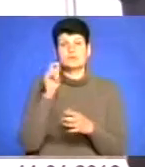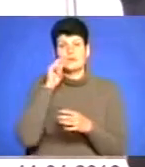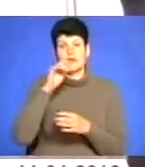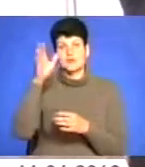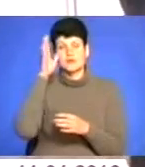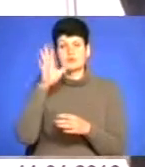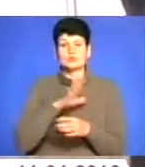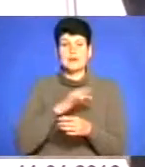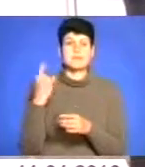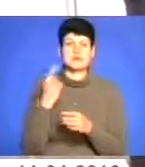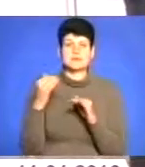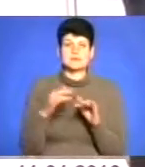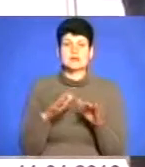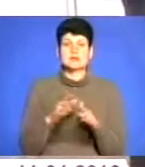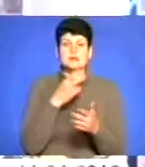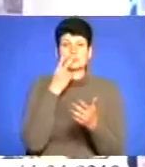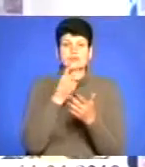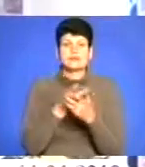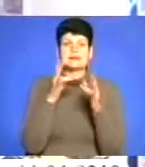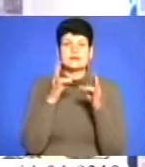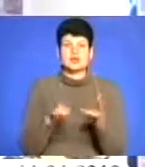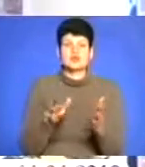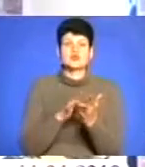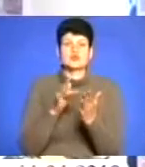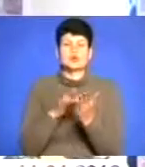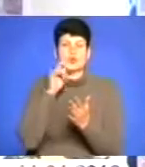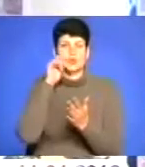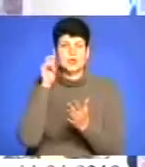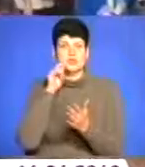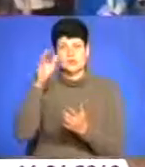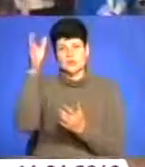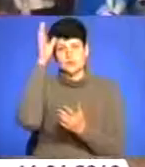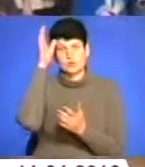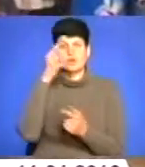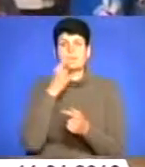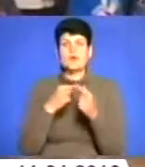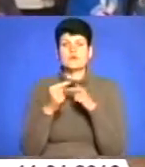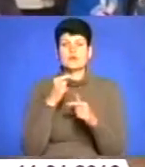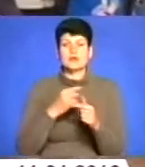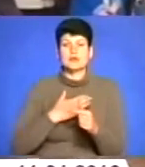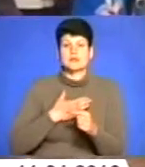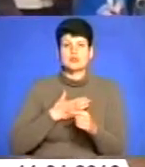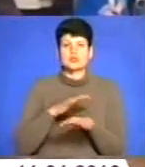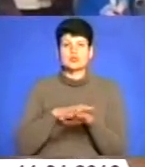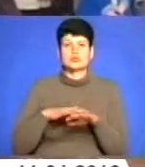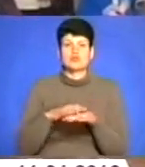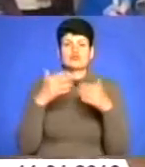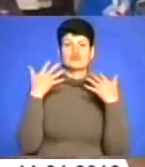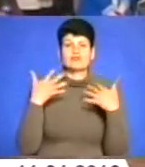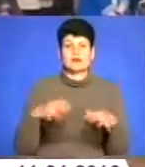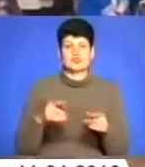стала першим заходом, який розкриває трагічні сторінки української науки і повертає нашому народові втрачені імена.